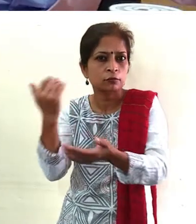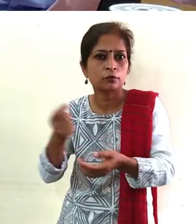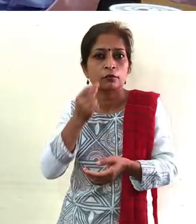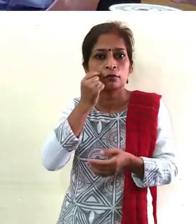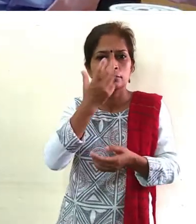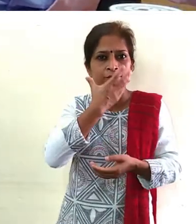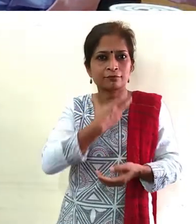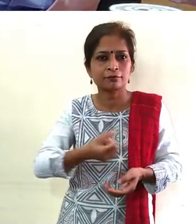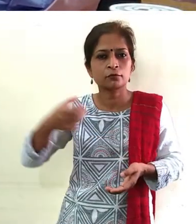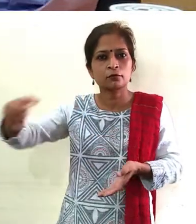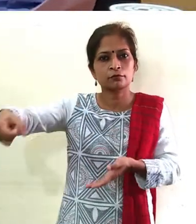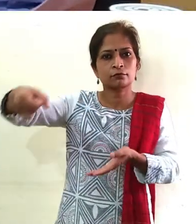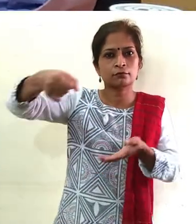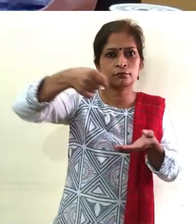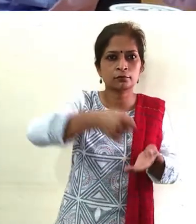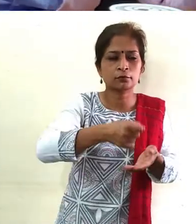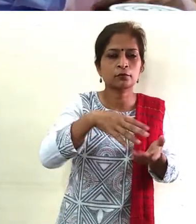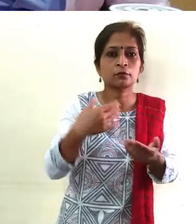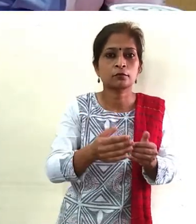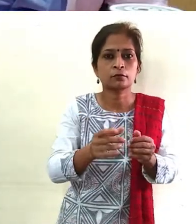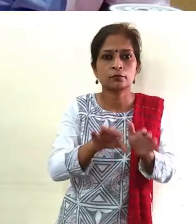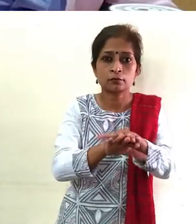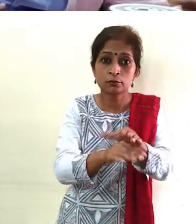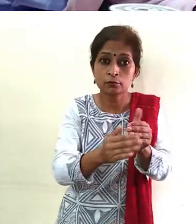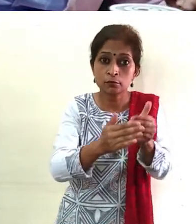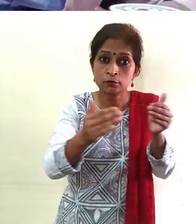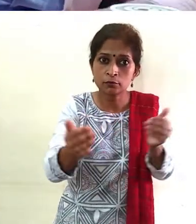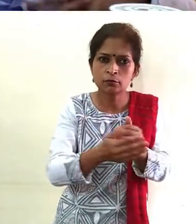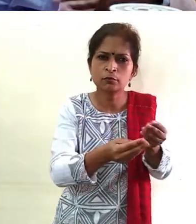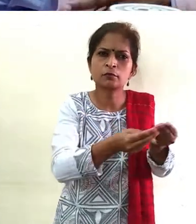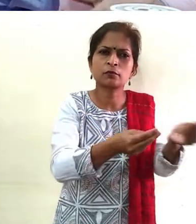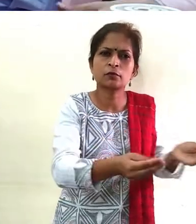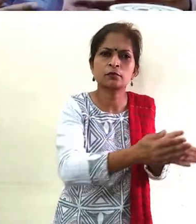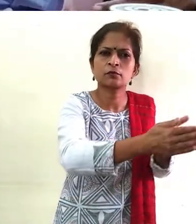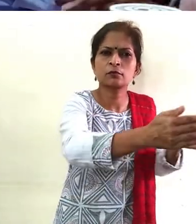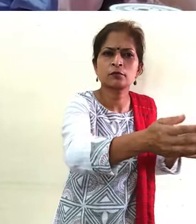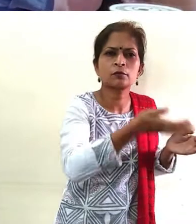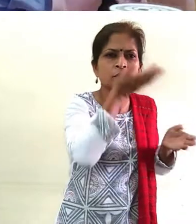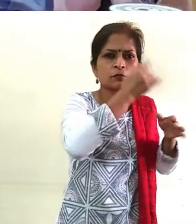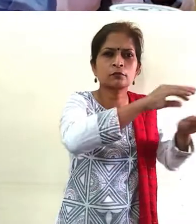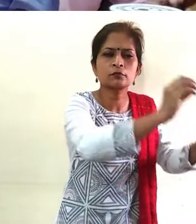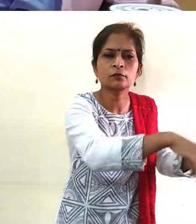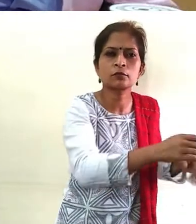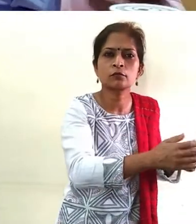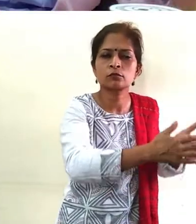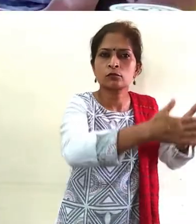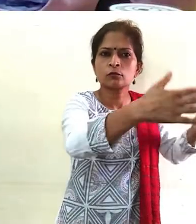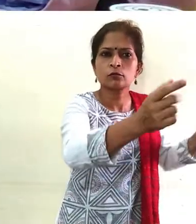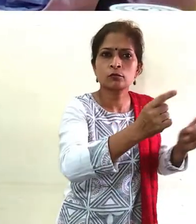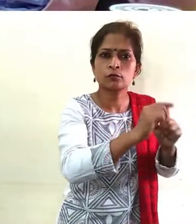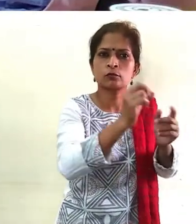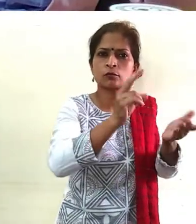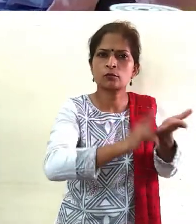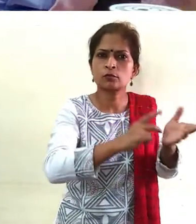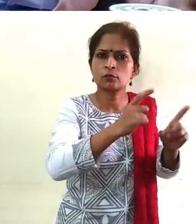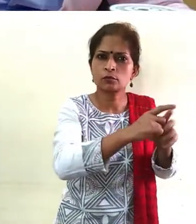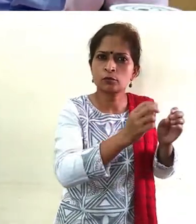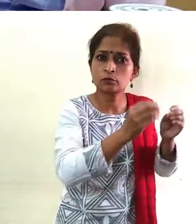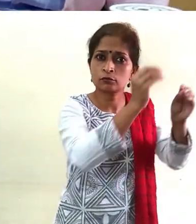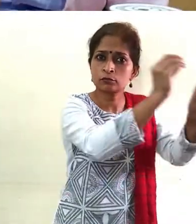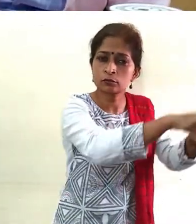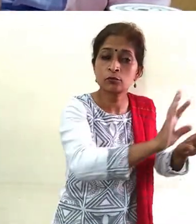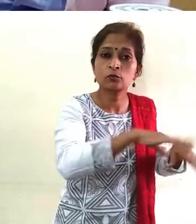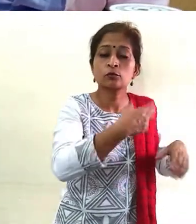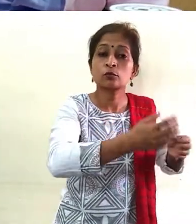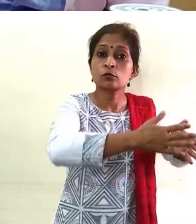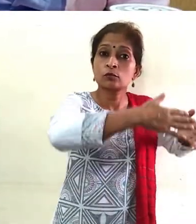गई, अपने पास के तालाब में डाल दिया और बड़ी हो गई, नदी में डाल दिया और बड़ी हो गई, समुद्र में डाल दिया। कहते हैं प्रलय